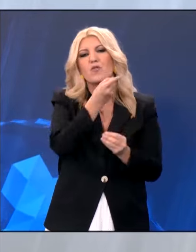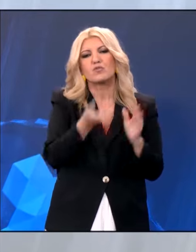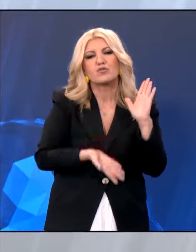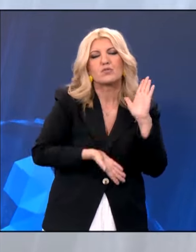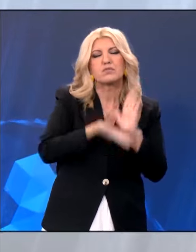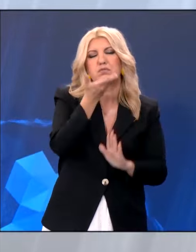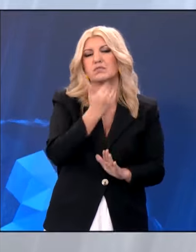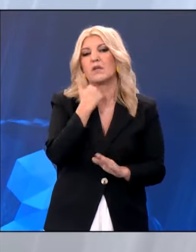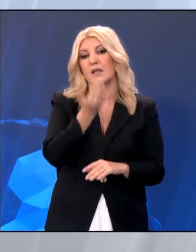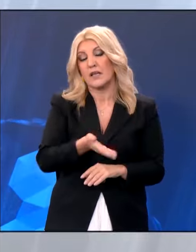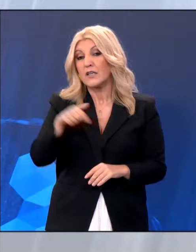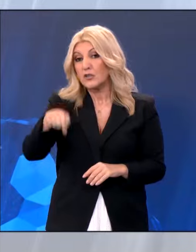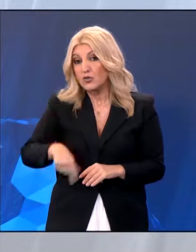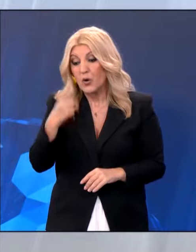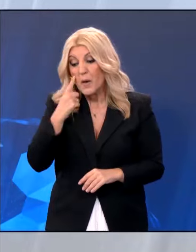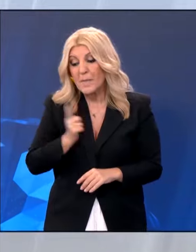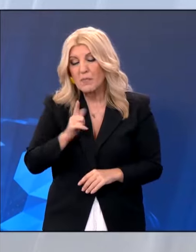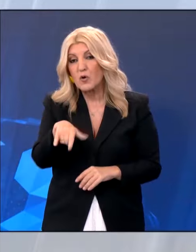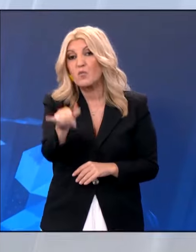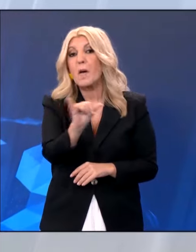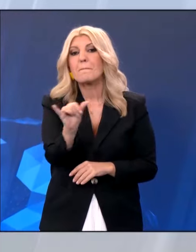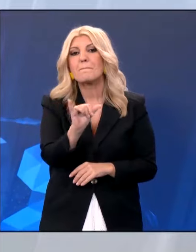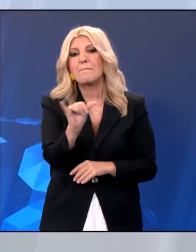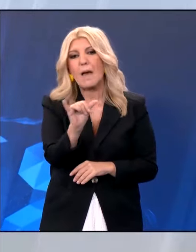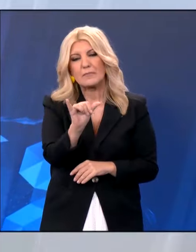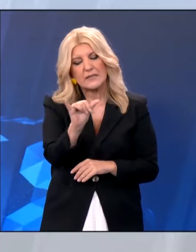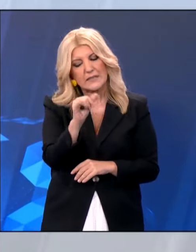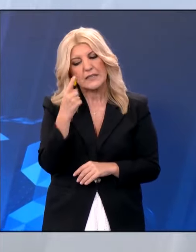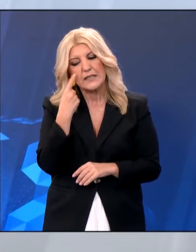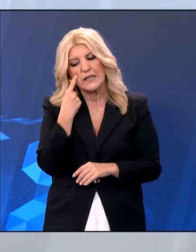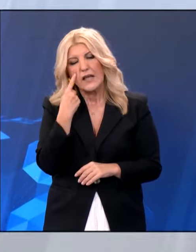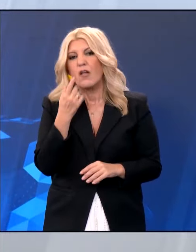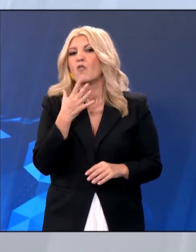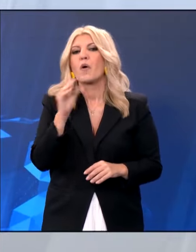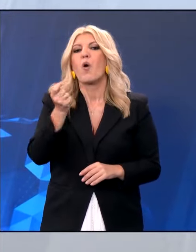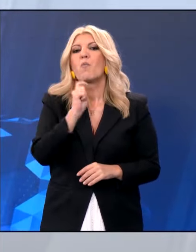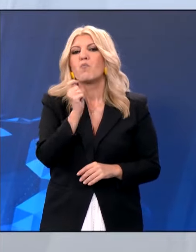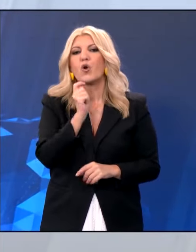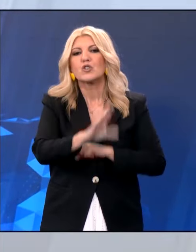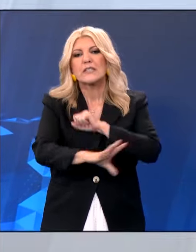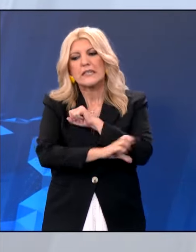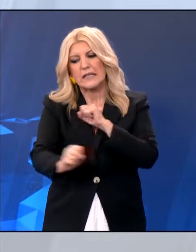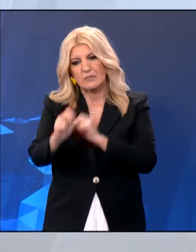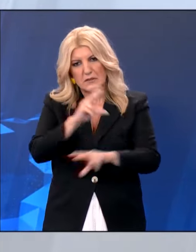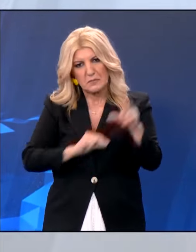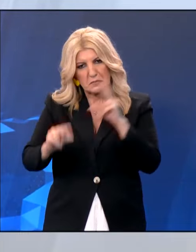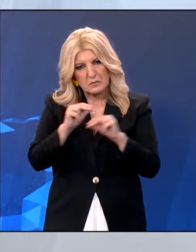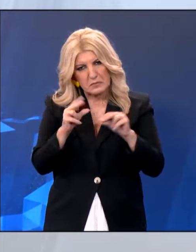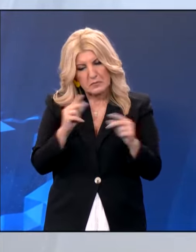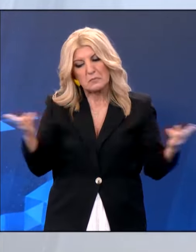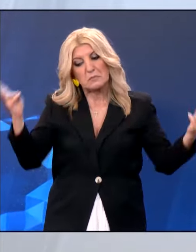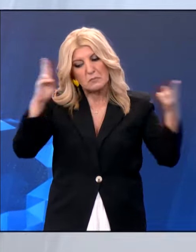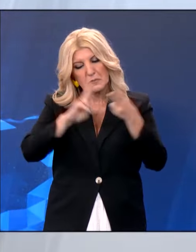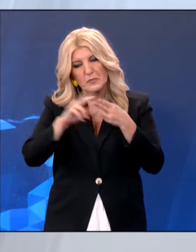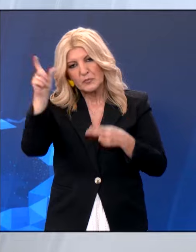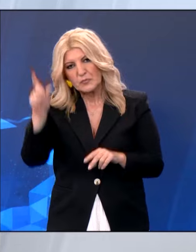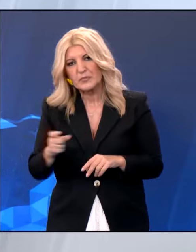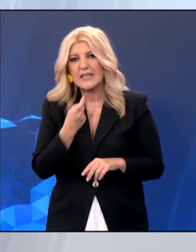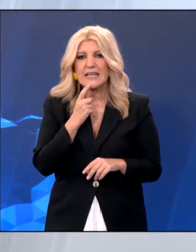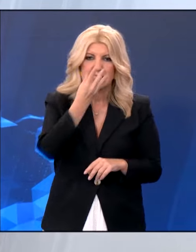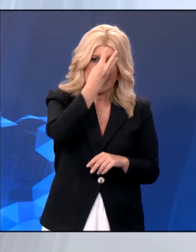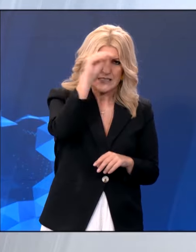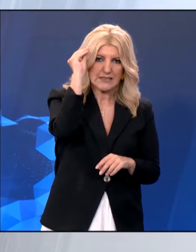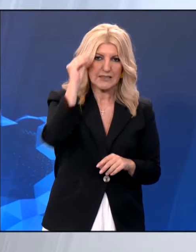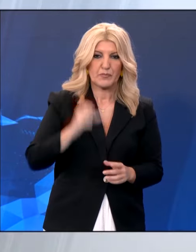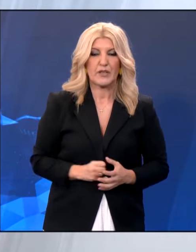Τσίπρα αναμένεται να γίνει την Πέμπτη κατά τη συνεδρίαση μετά από μήνες αδράνειας της πολιτικής γραμματείας την ερχόμενη Πέμπτη. Η θλιβερή